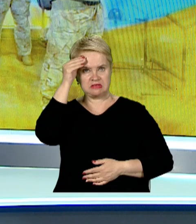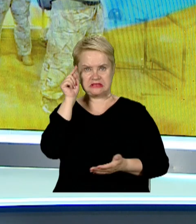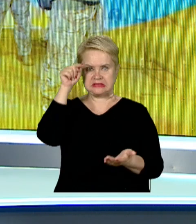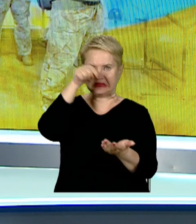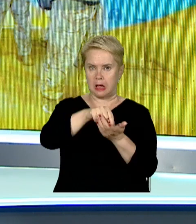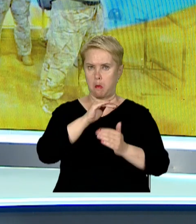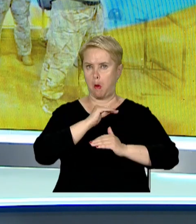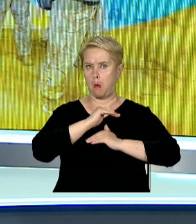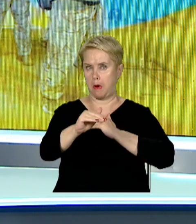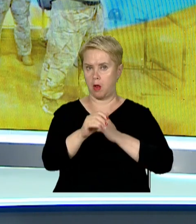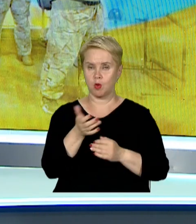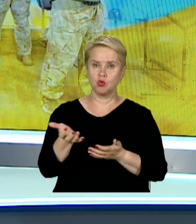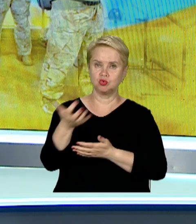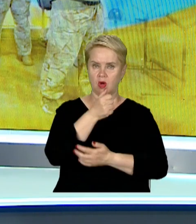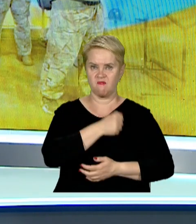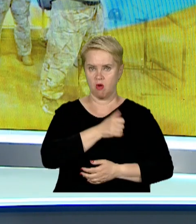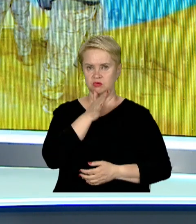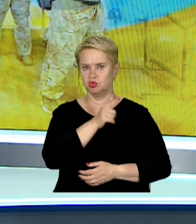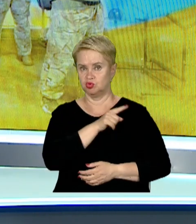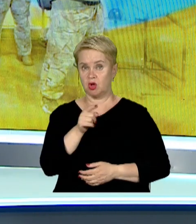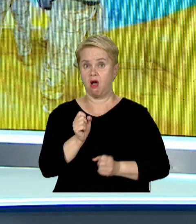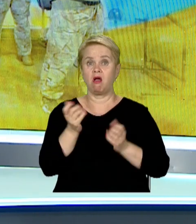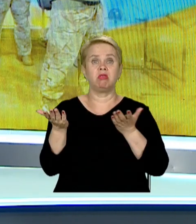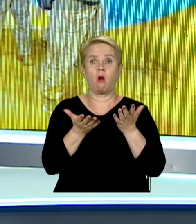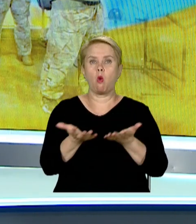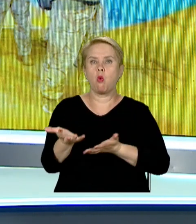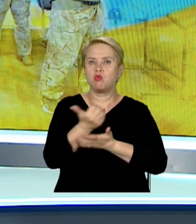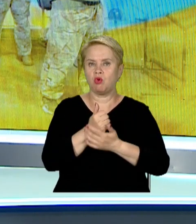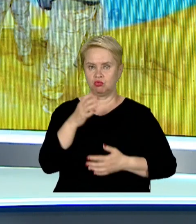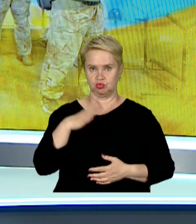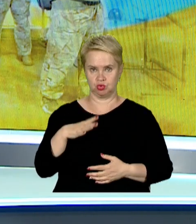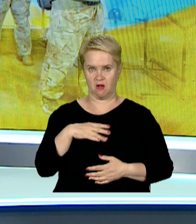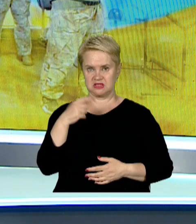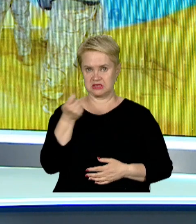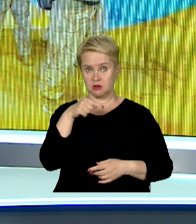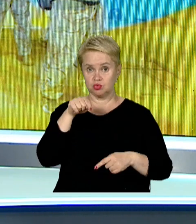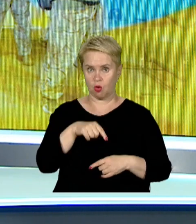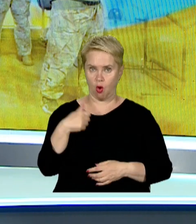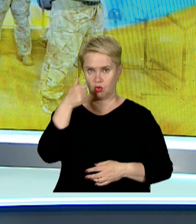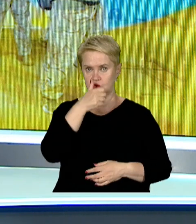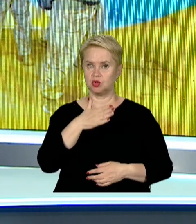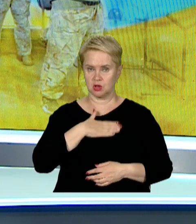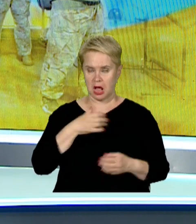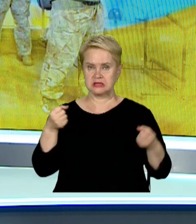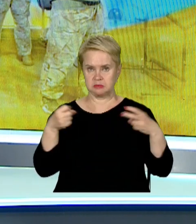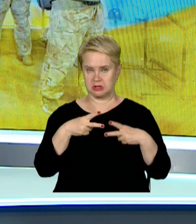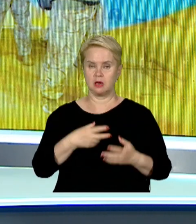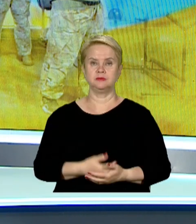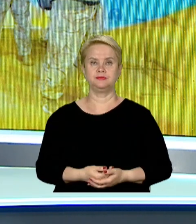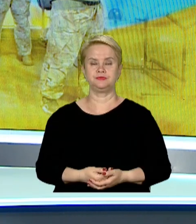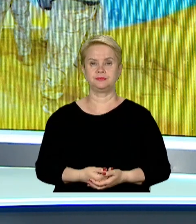ціляться по полях. Про жнива у воєнний час та якого врожаю чекати від зернових цьогоріч – наш спеціальний